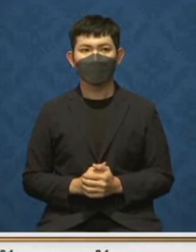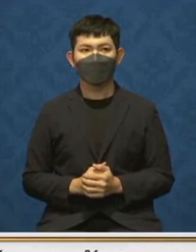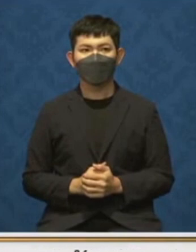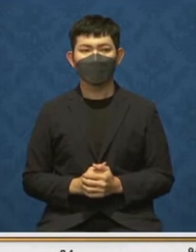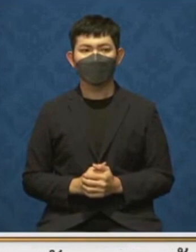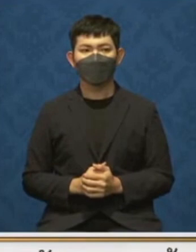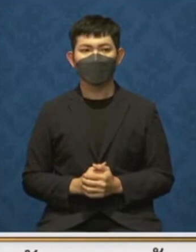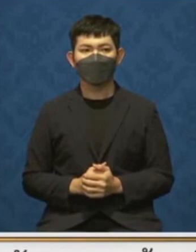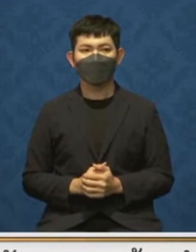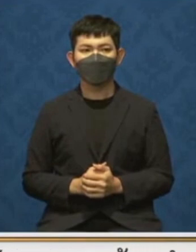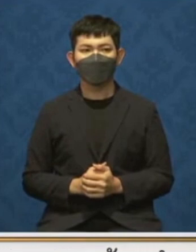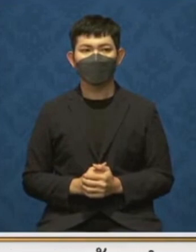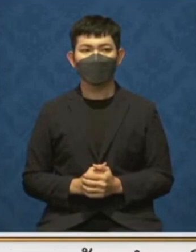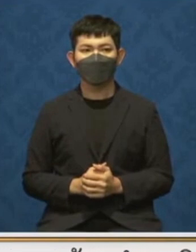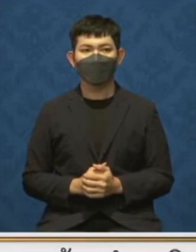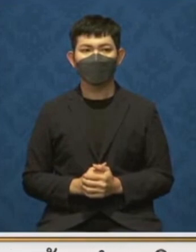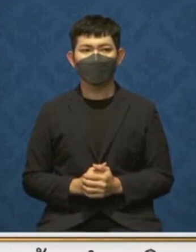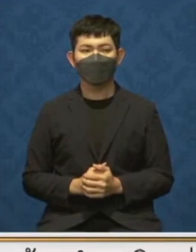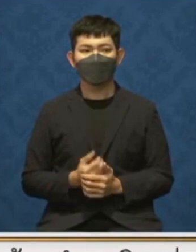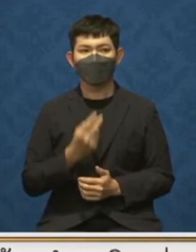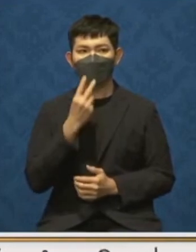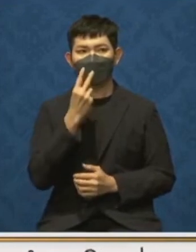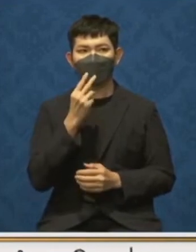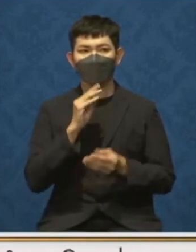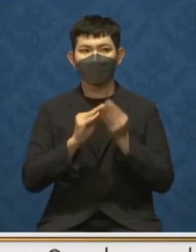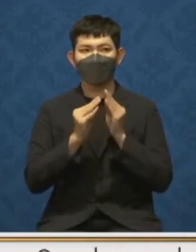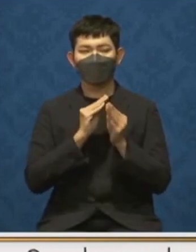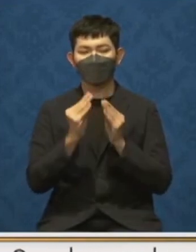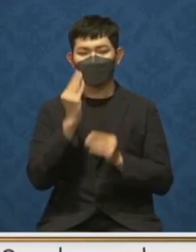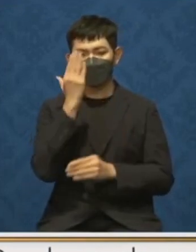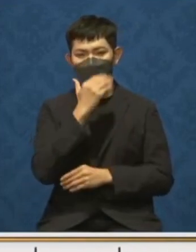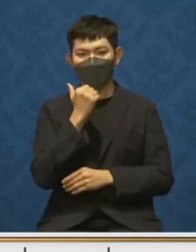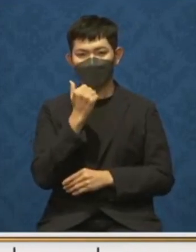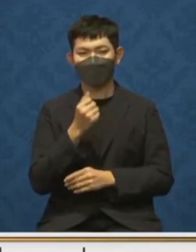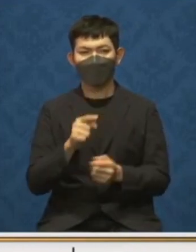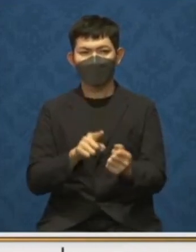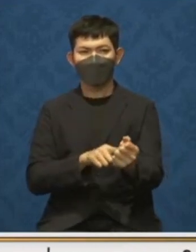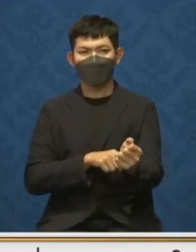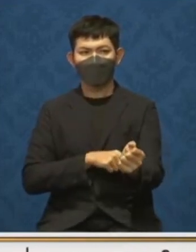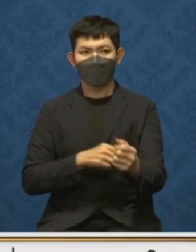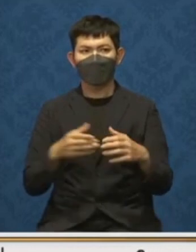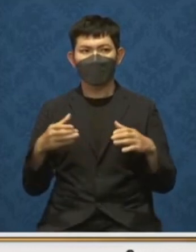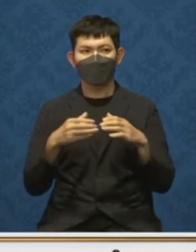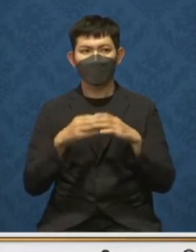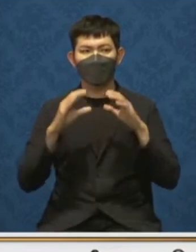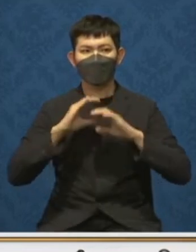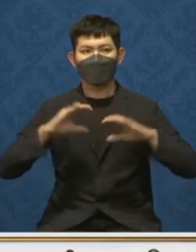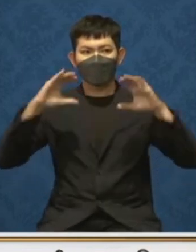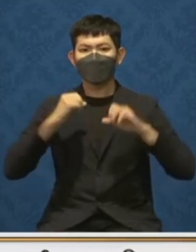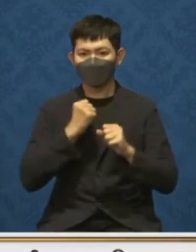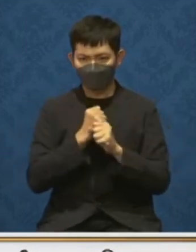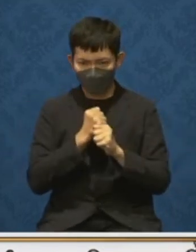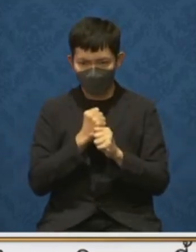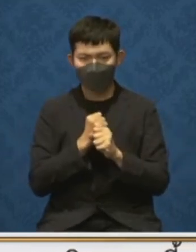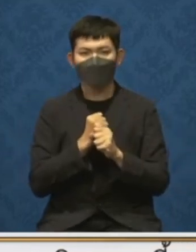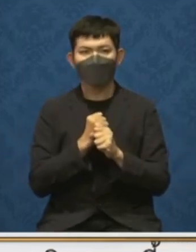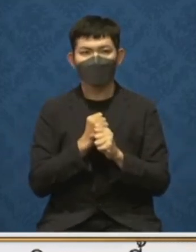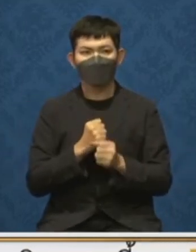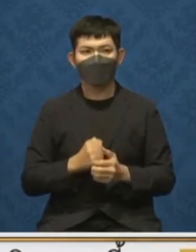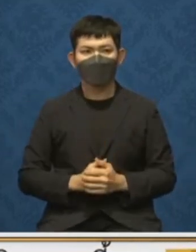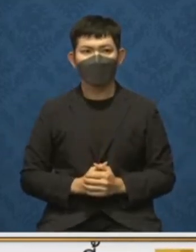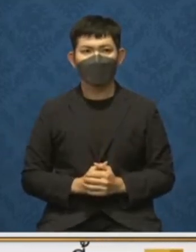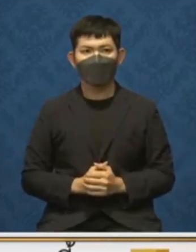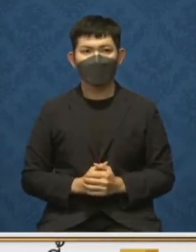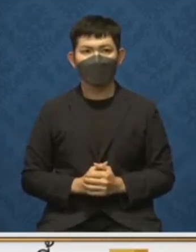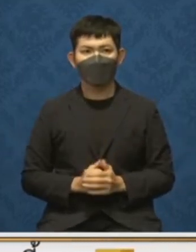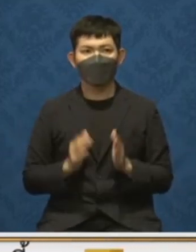จะผมอยากให้โชว์เลขตัวนี้นานๆปิดฝ่ายรัฐบาลทำงานหน่อยนะครับ